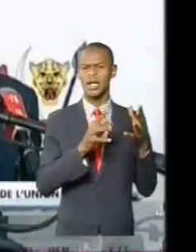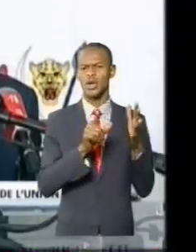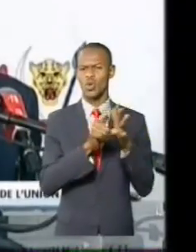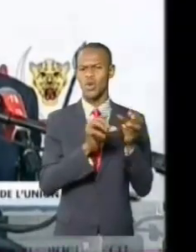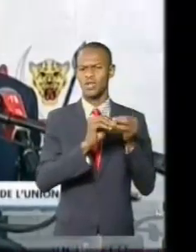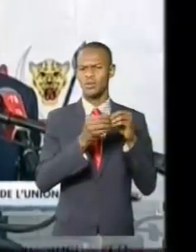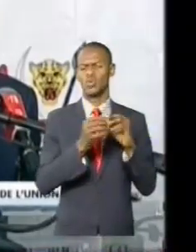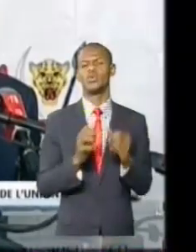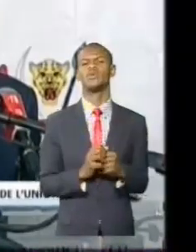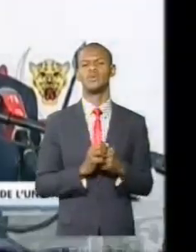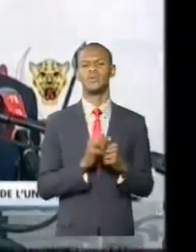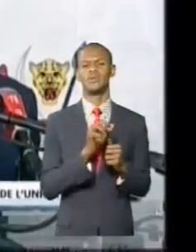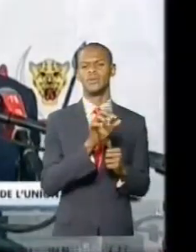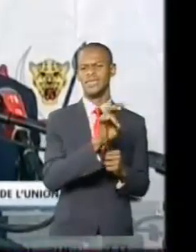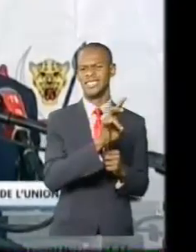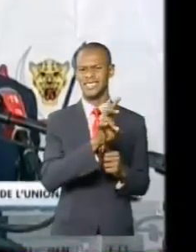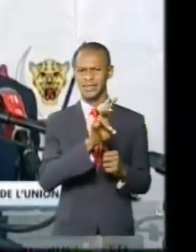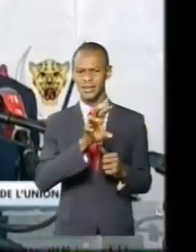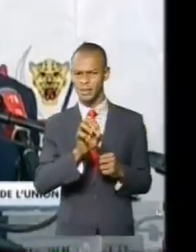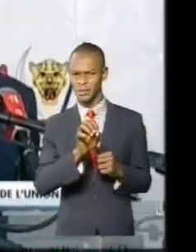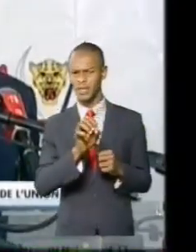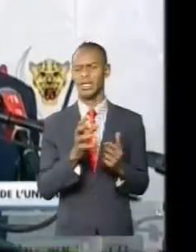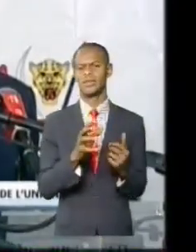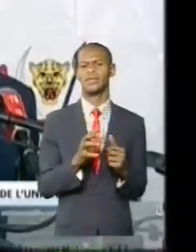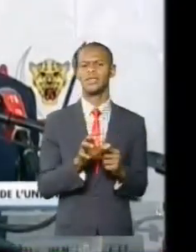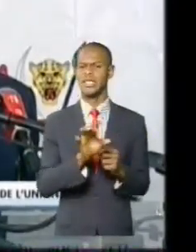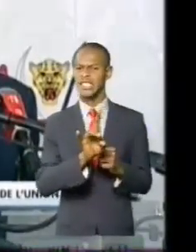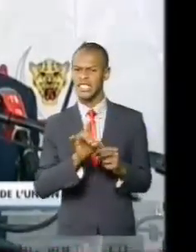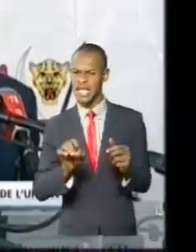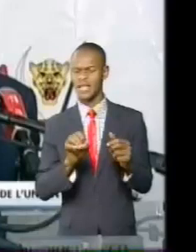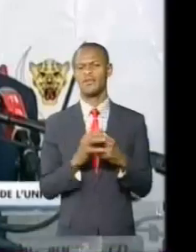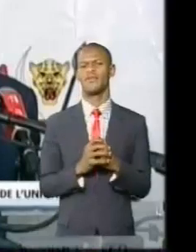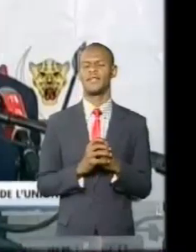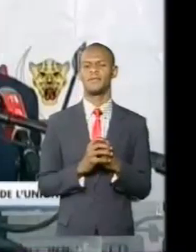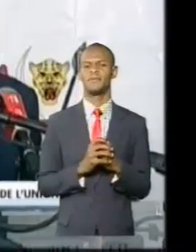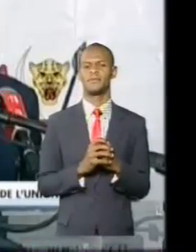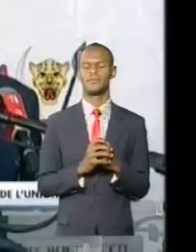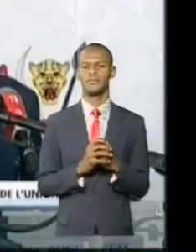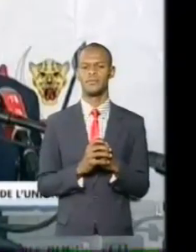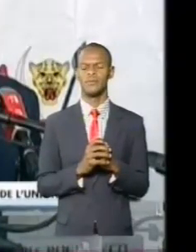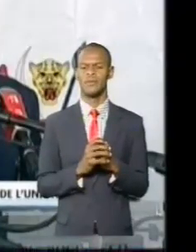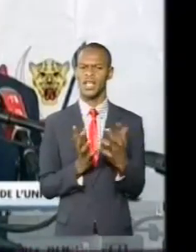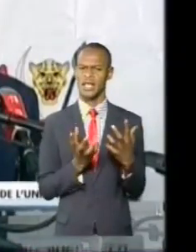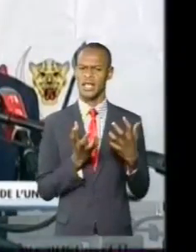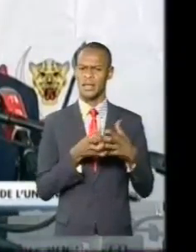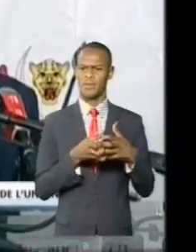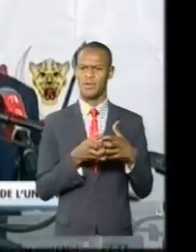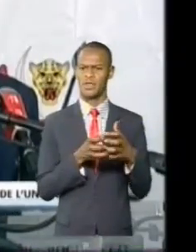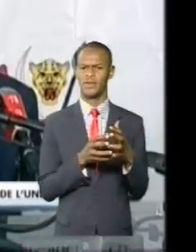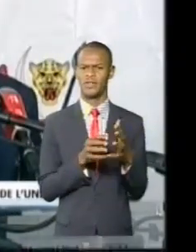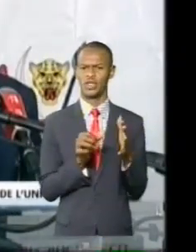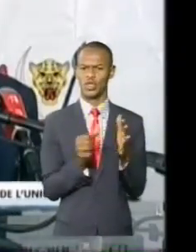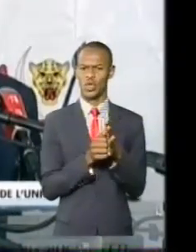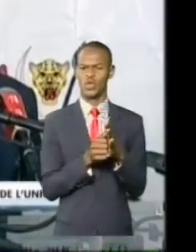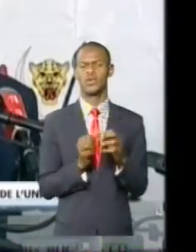79 et 90. Vu l'ordonnance numéro